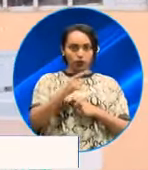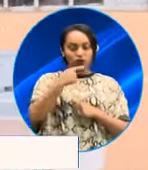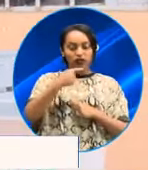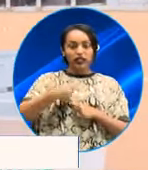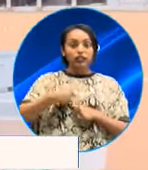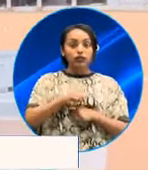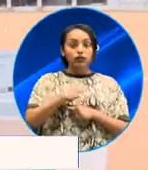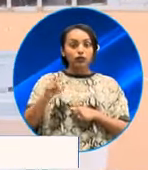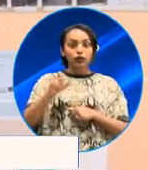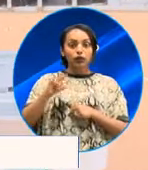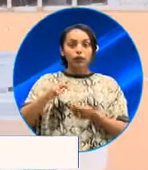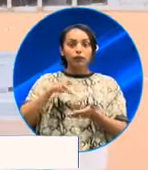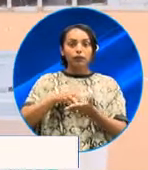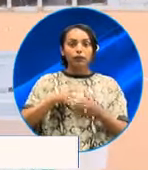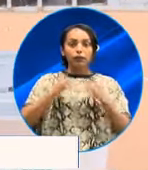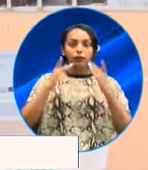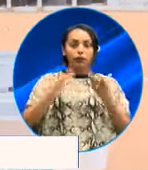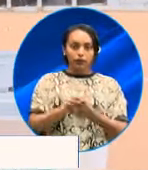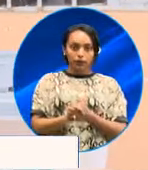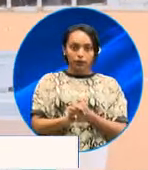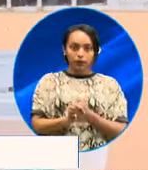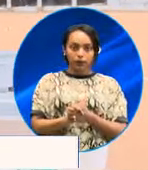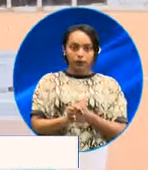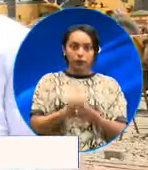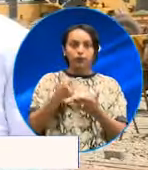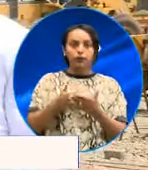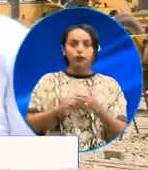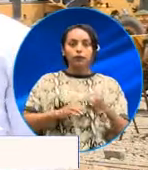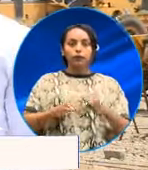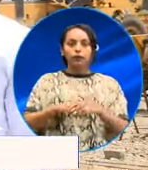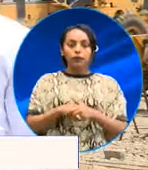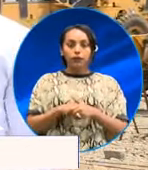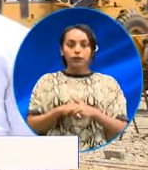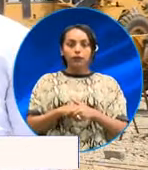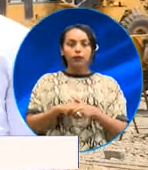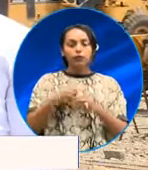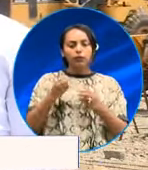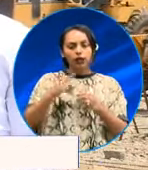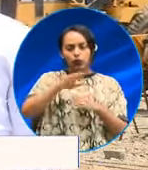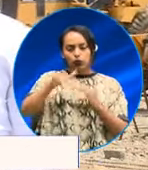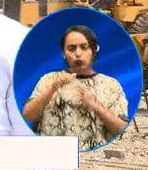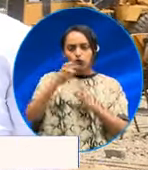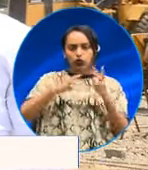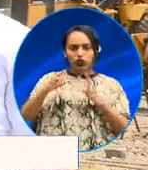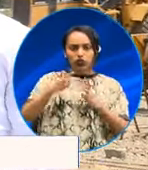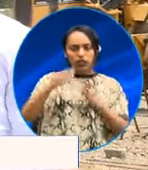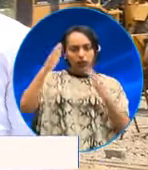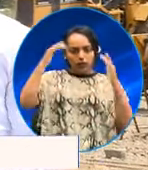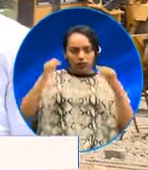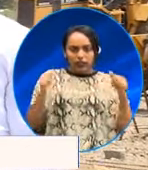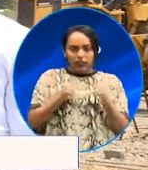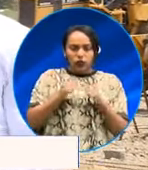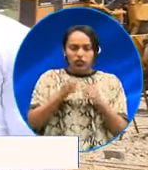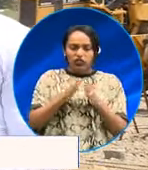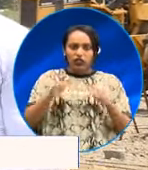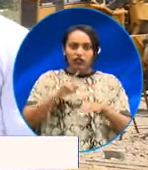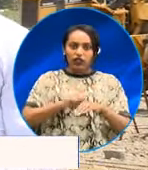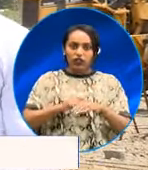የነገሩን ደግሞ የዱከም ከተማ ከንቲባ አቶ ተሾመ ግርማ ናቸው። ያን ሁሉ ችግር ፀሐይ ብርዱን ሰፊ ሰዓት ችሎ